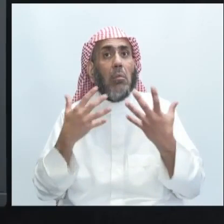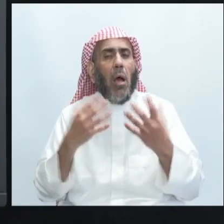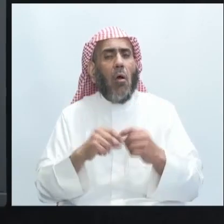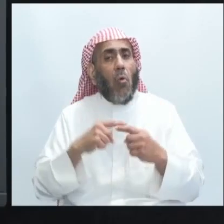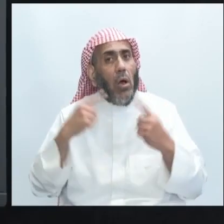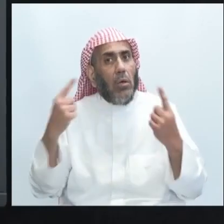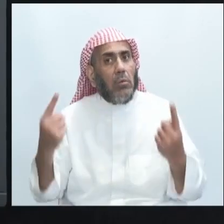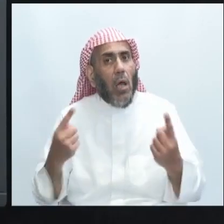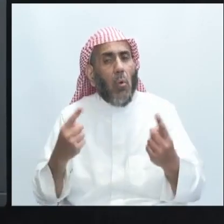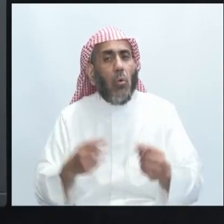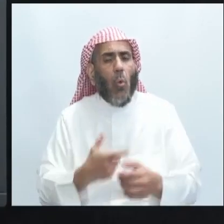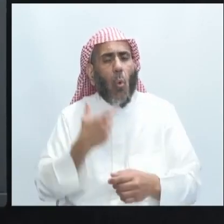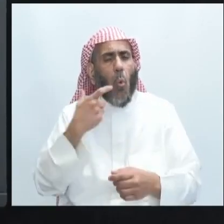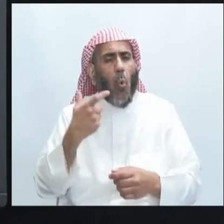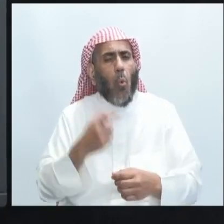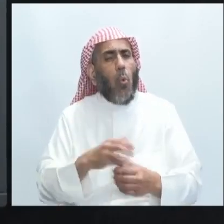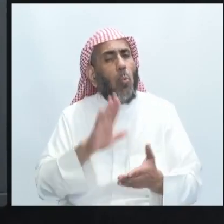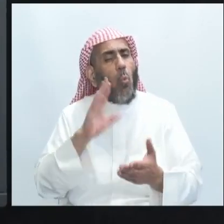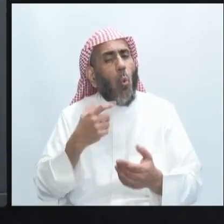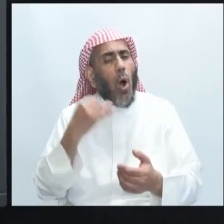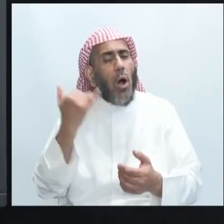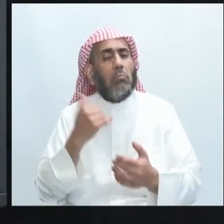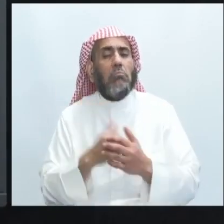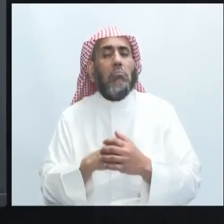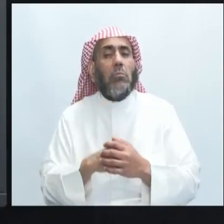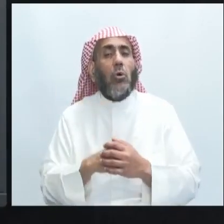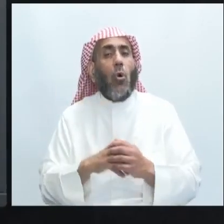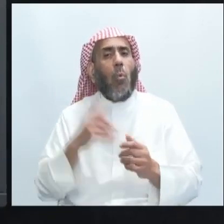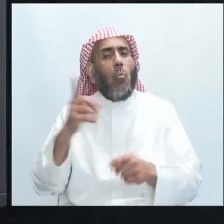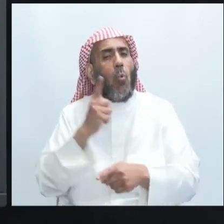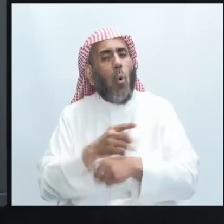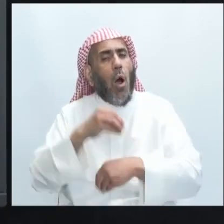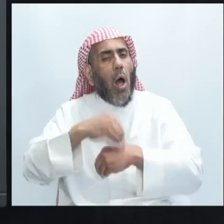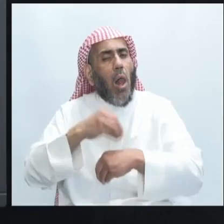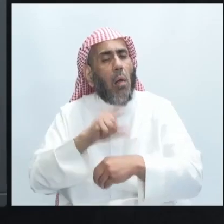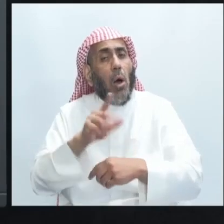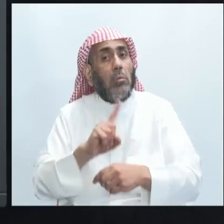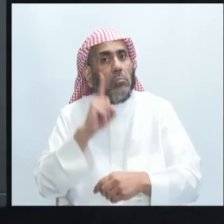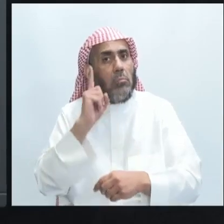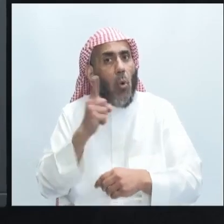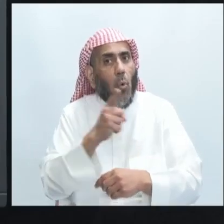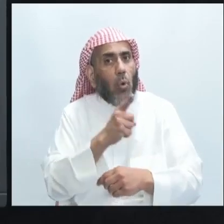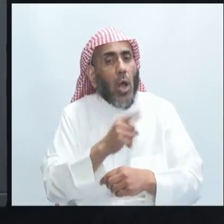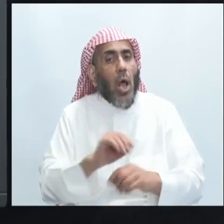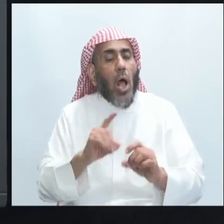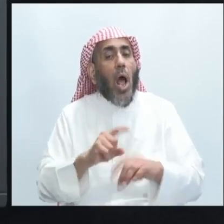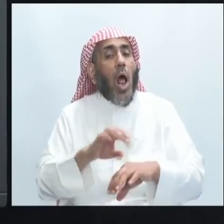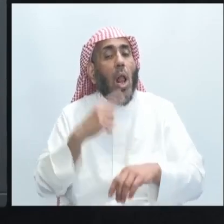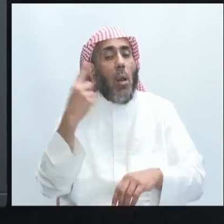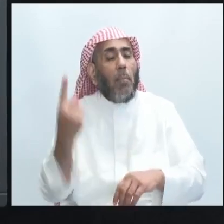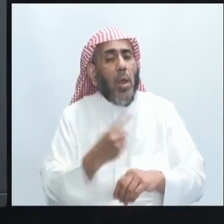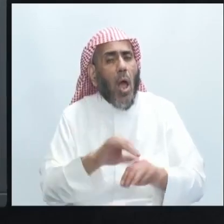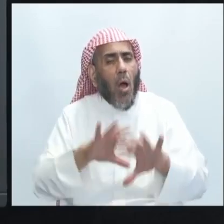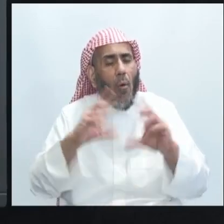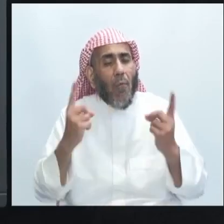فدائما تحرصون وا نهيب بكم ابنائي وبناتي الطلاب ان تكون البيئه التي